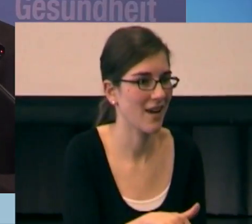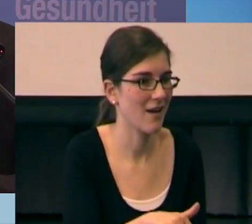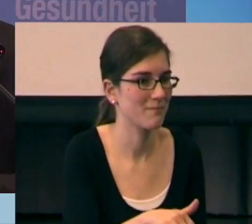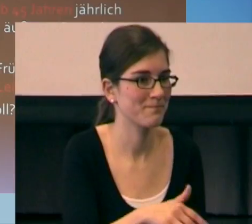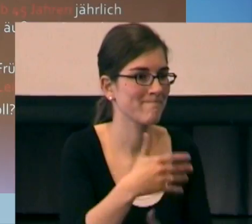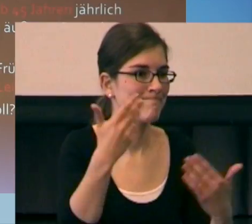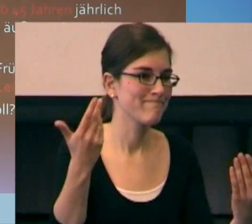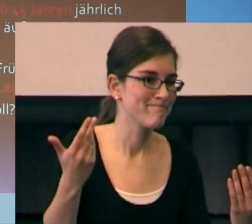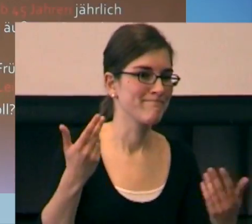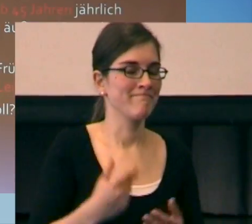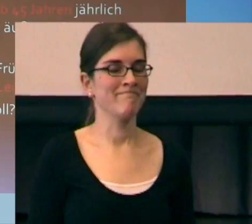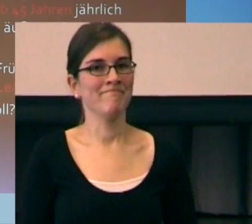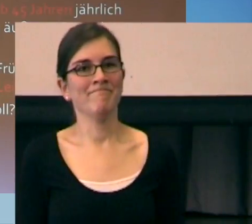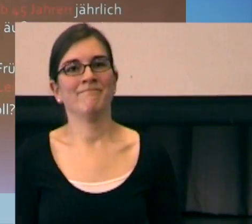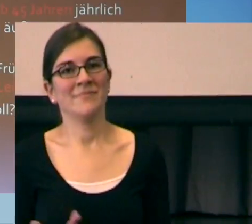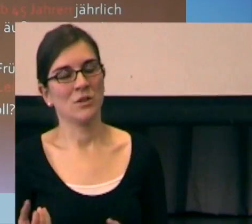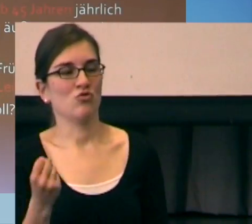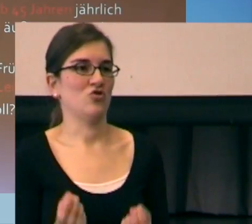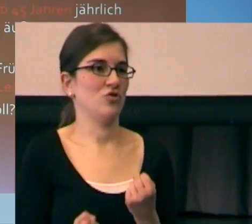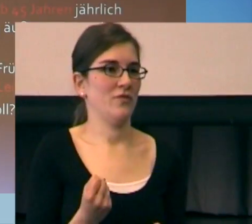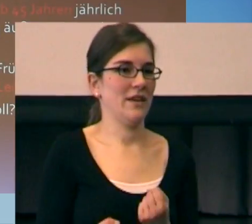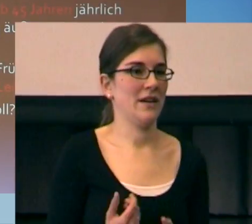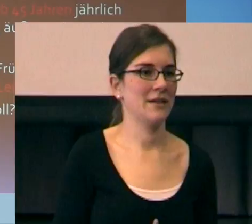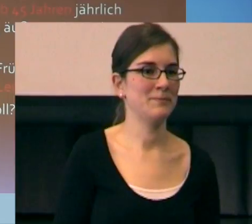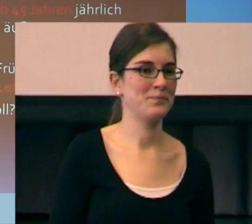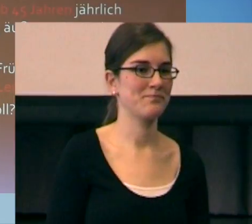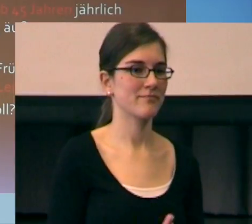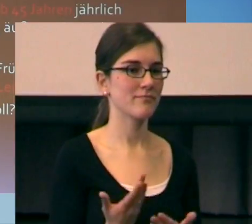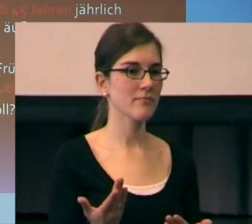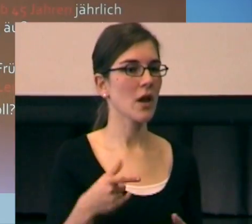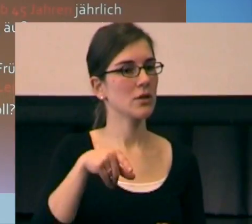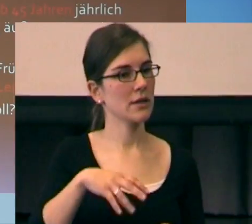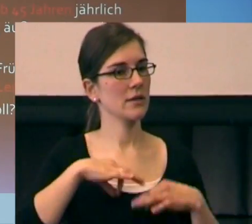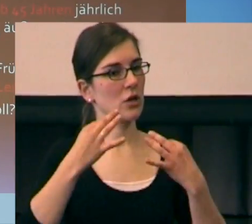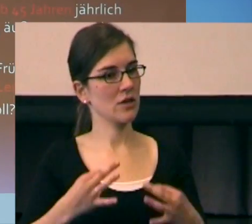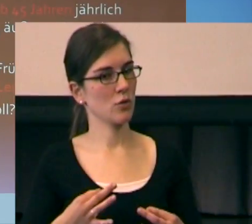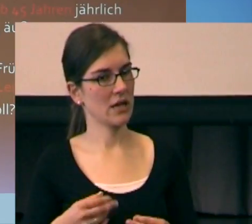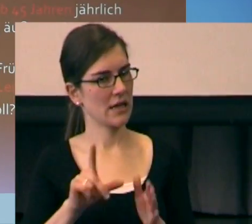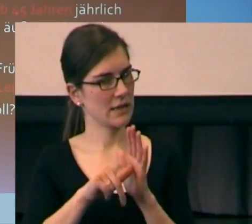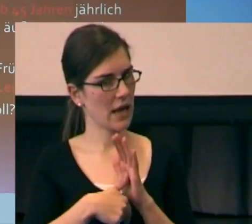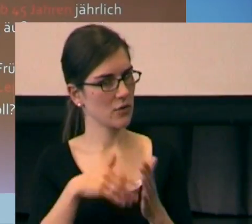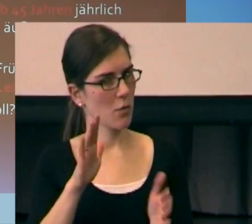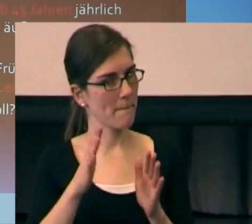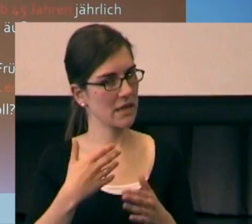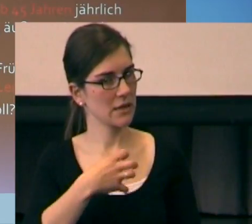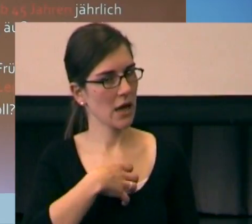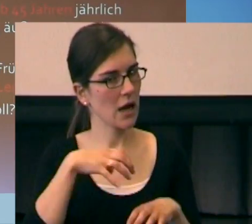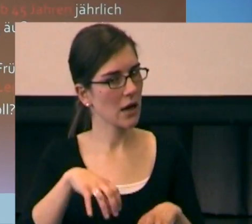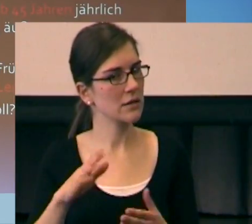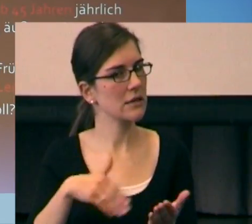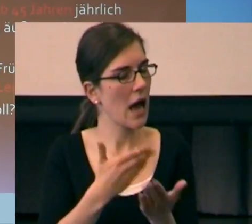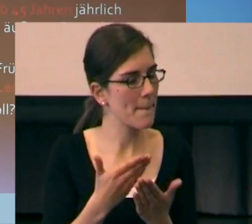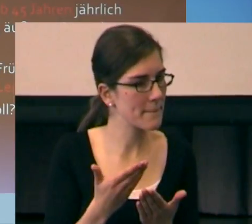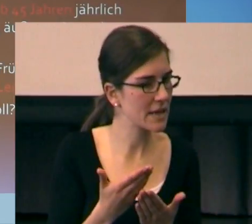angefangen. Das ist eine sogenannte Igel-Leistung, individuelle Gesundheitsleistung, den Begriff haben Sie sicherlich schon gehört, der eine oder andere hat es